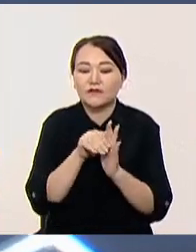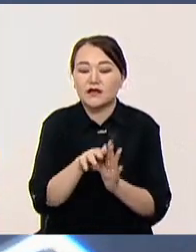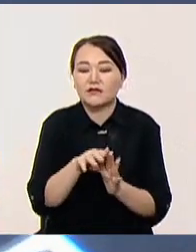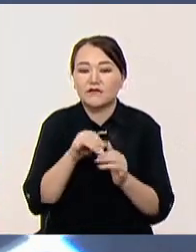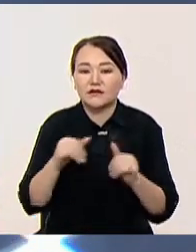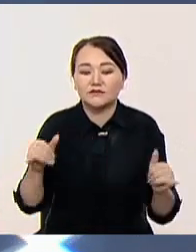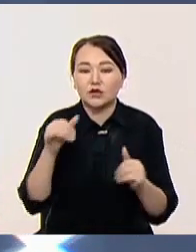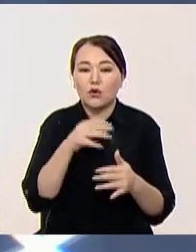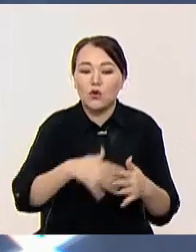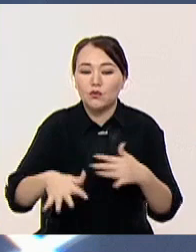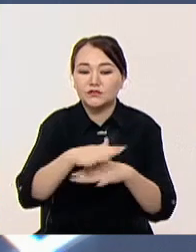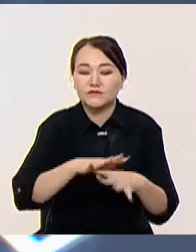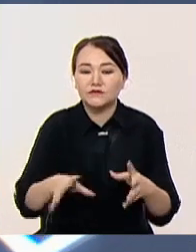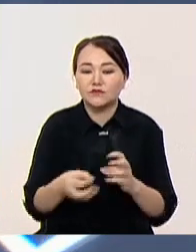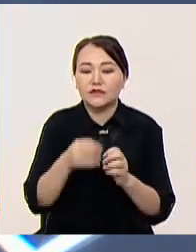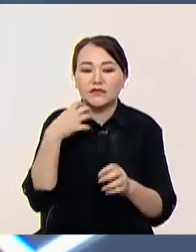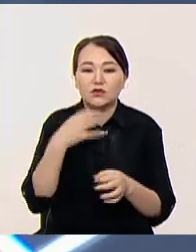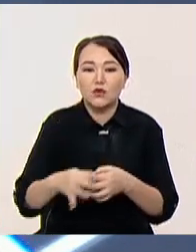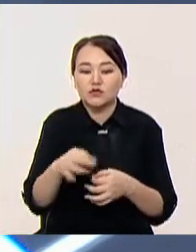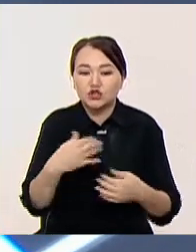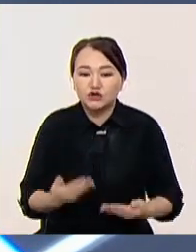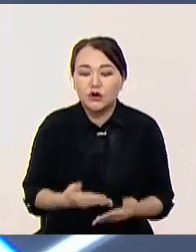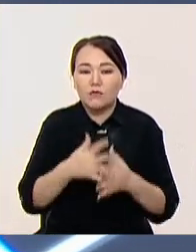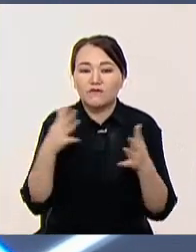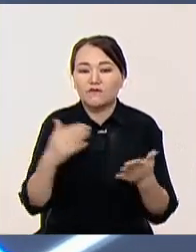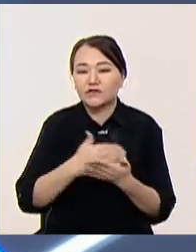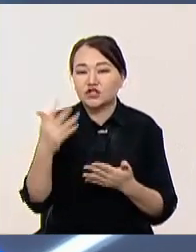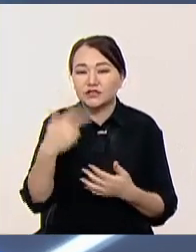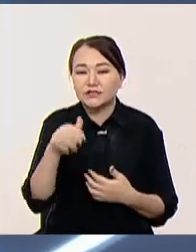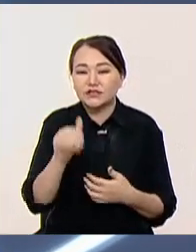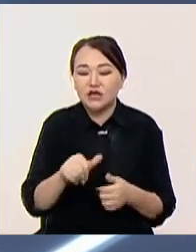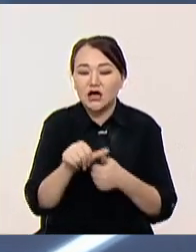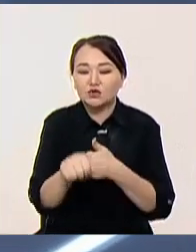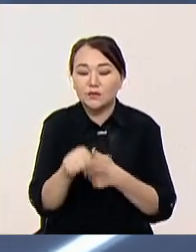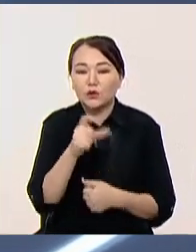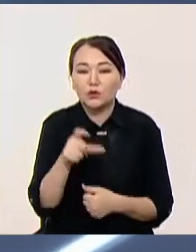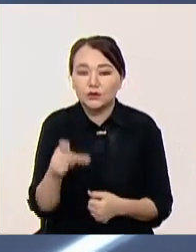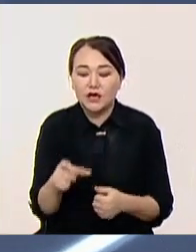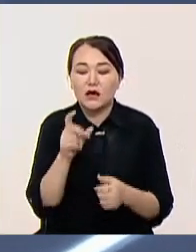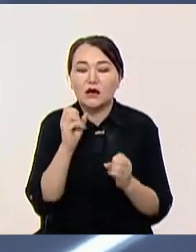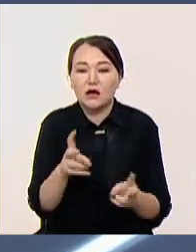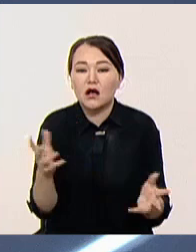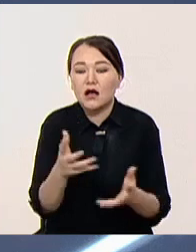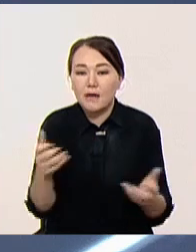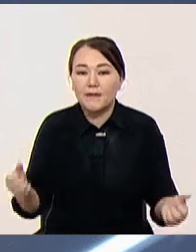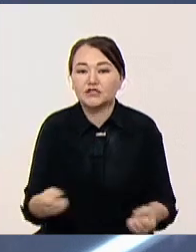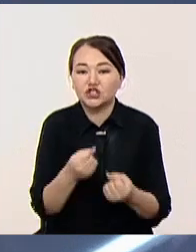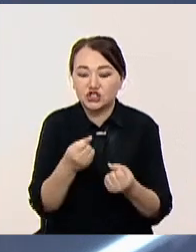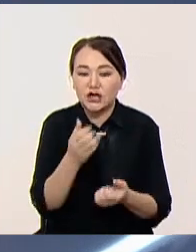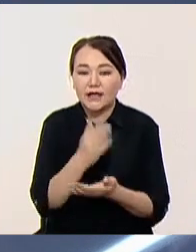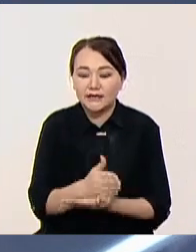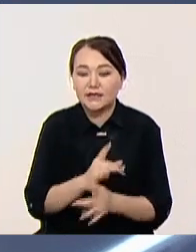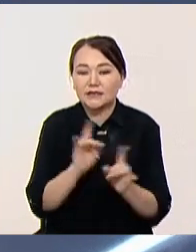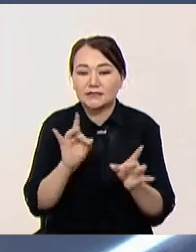развитие общества. Всего в Кызылординской области проживает свыше 30 тысяч особенных людей. О том, какая поддержка им